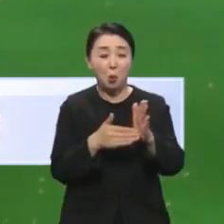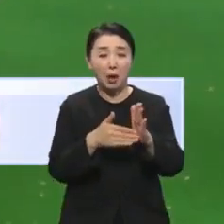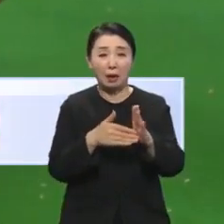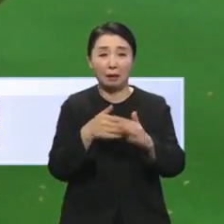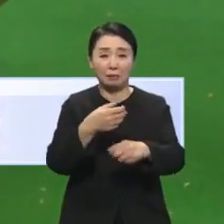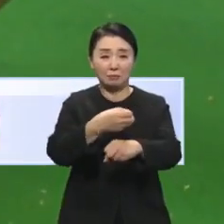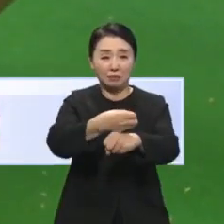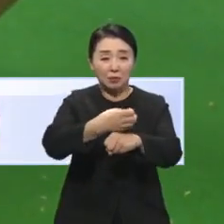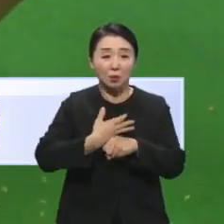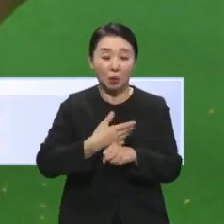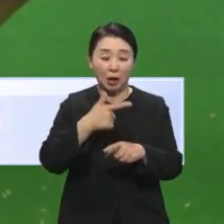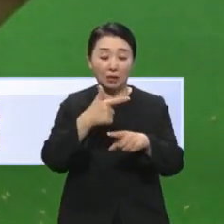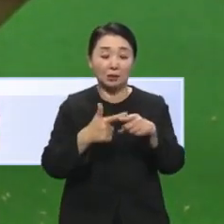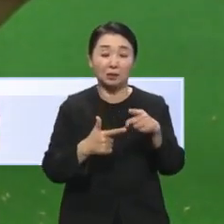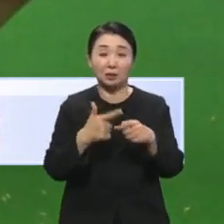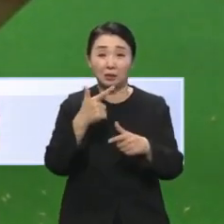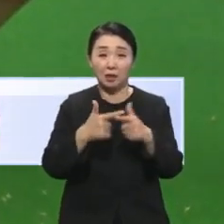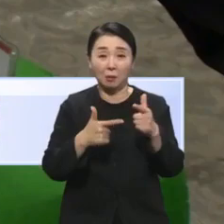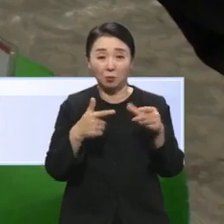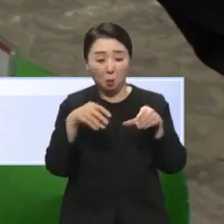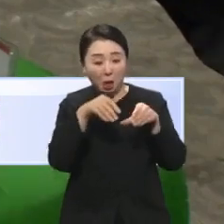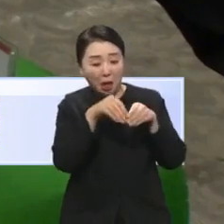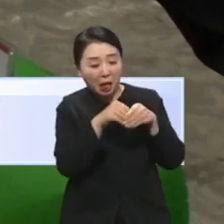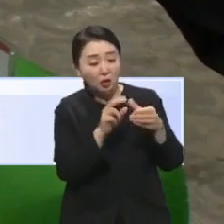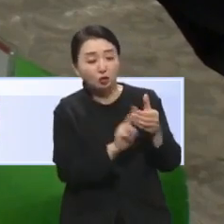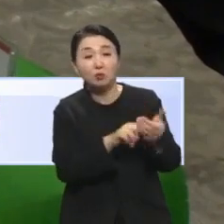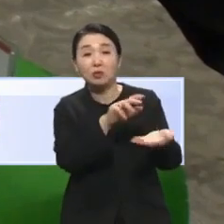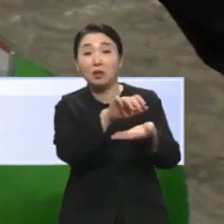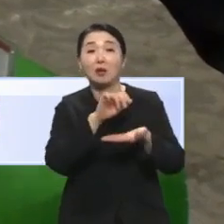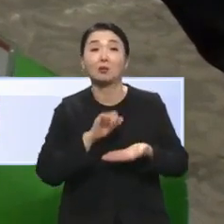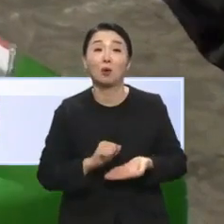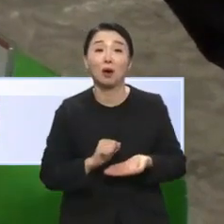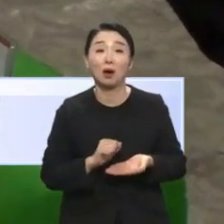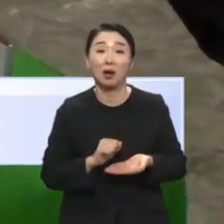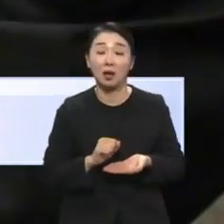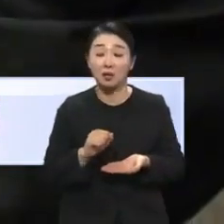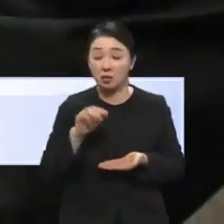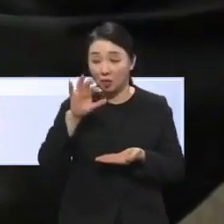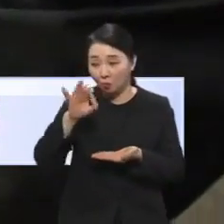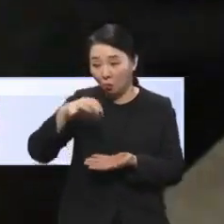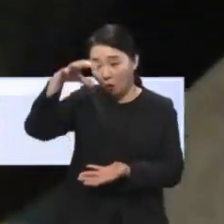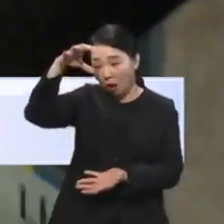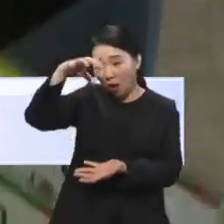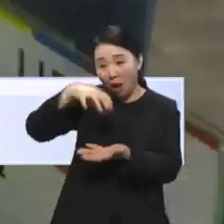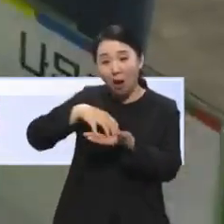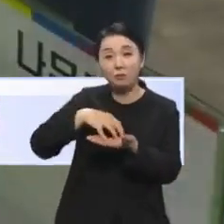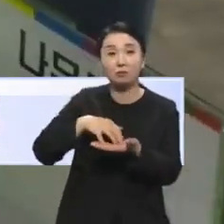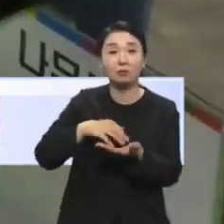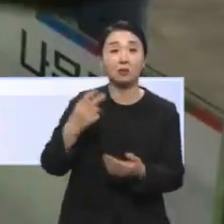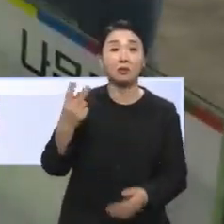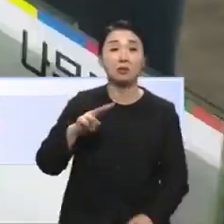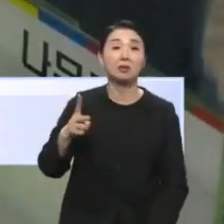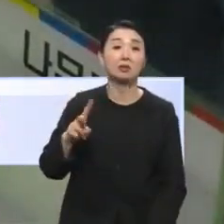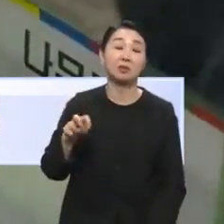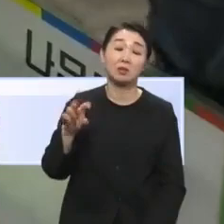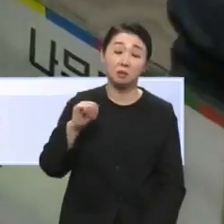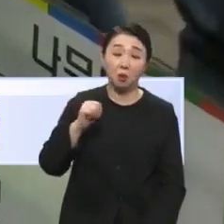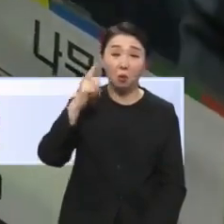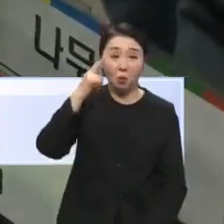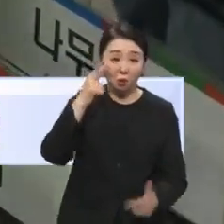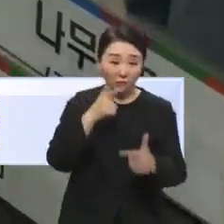건데 자 이렇게 밀반입된 마약이 총 2,220 원 어지다 이런 얘기겠죠 왜 하필 나무도마에